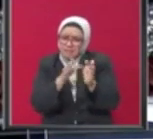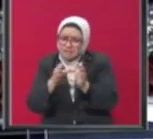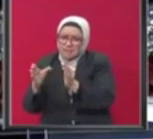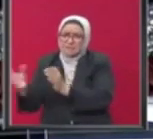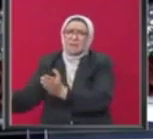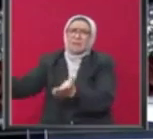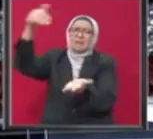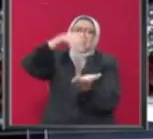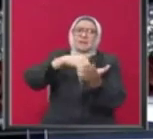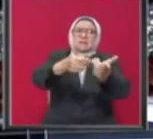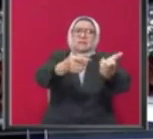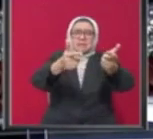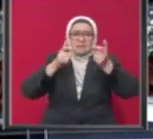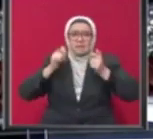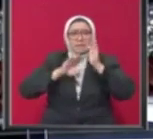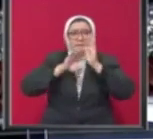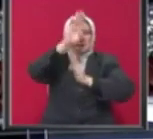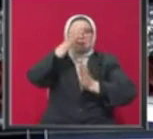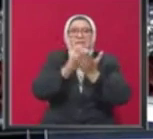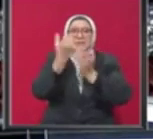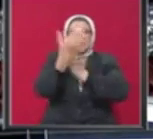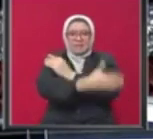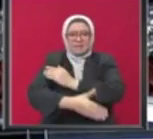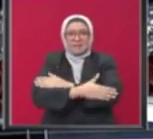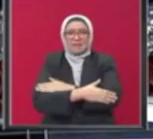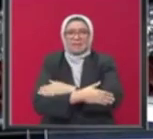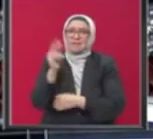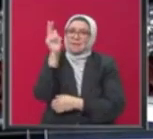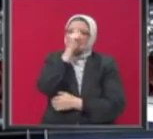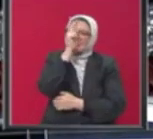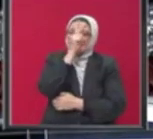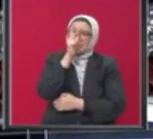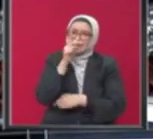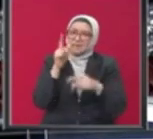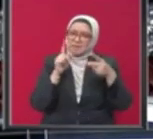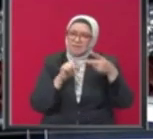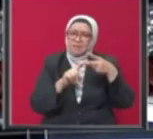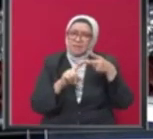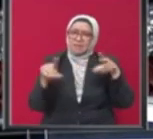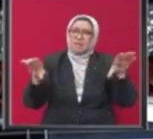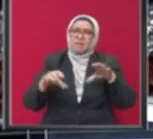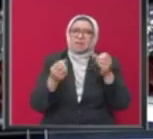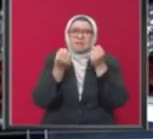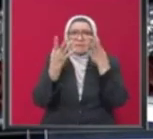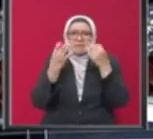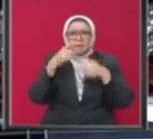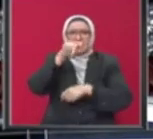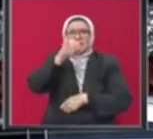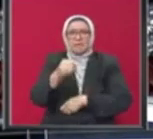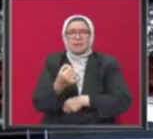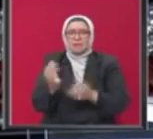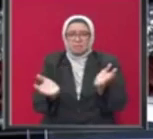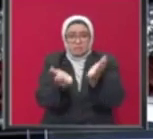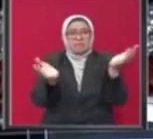semula ekonomi negara yang kedua kerajaan juga telah melaksanakan beberapa package rancangan ekonomi